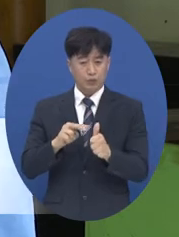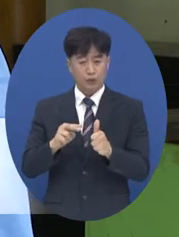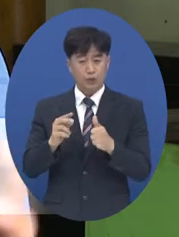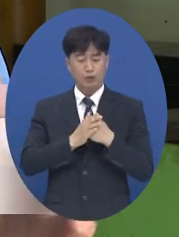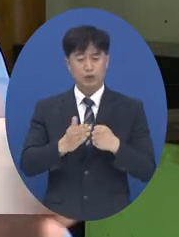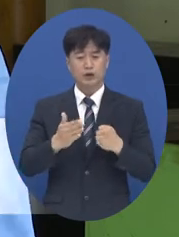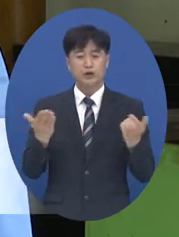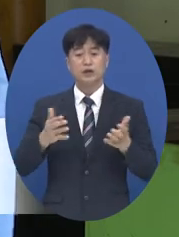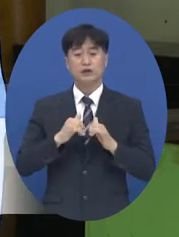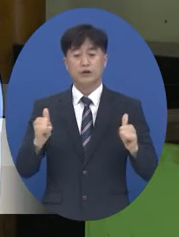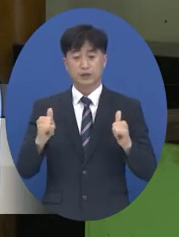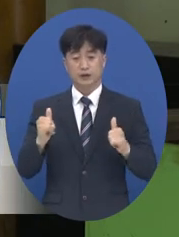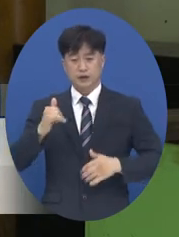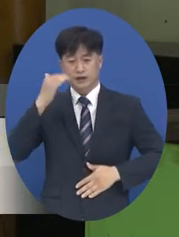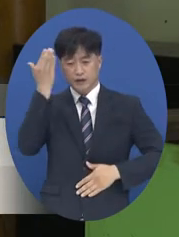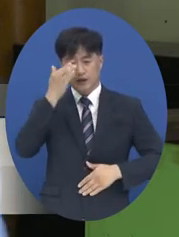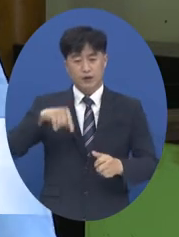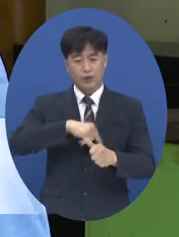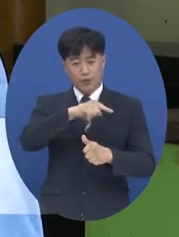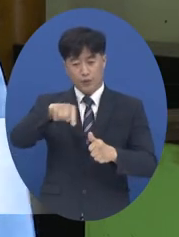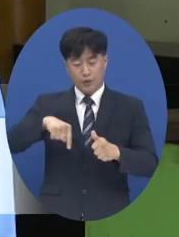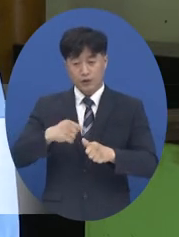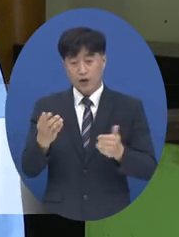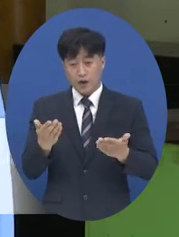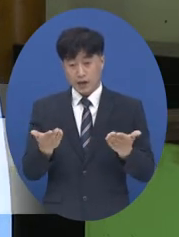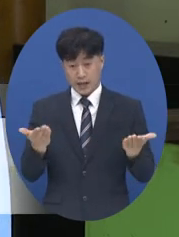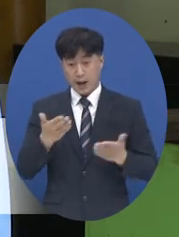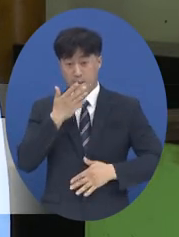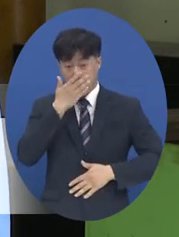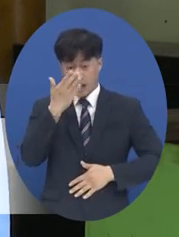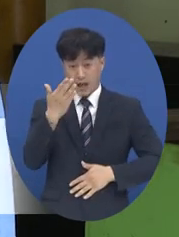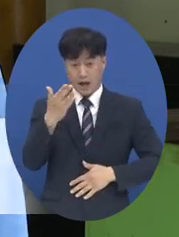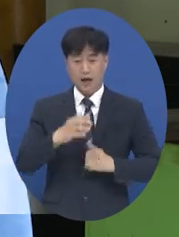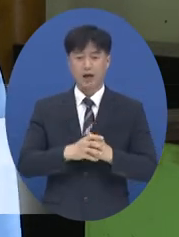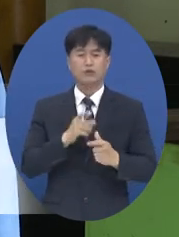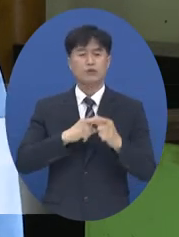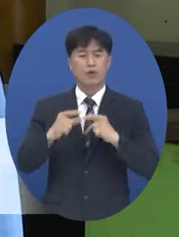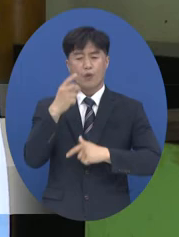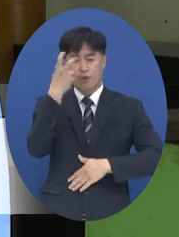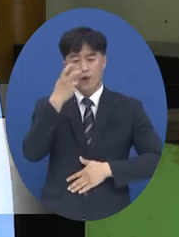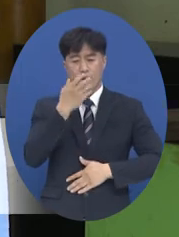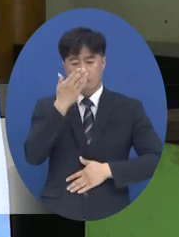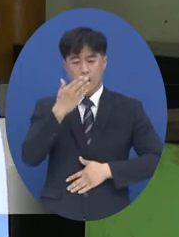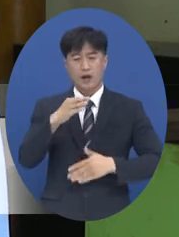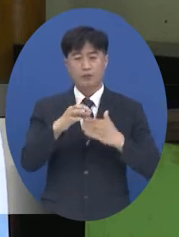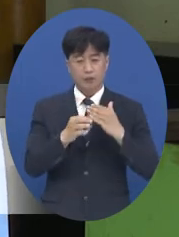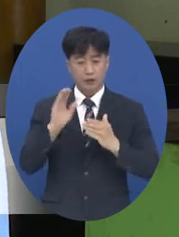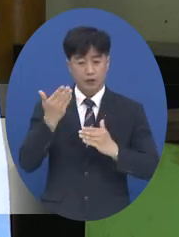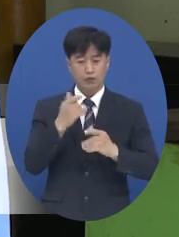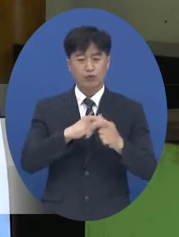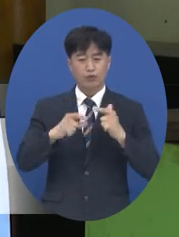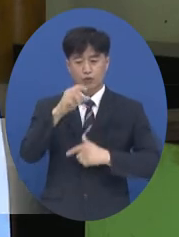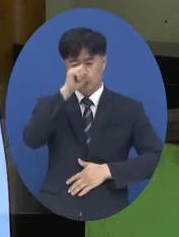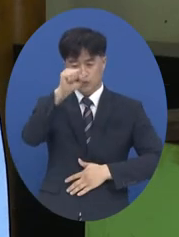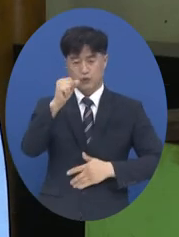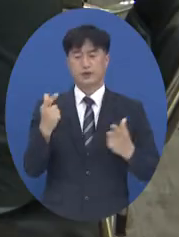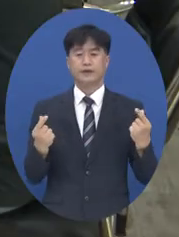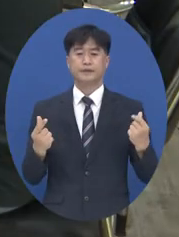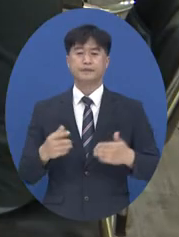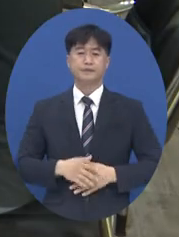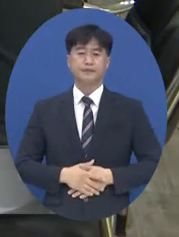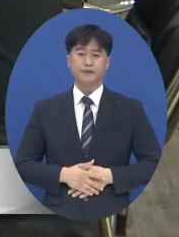정보들로 인해서 이 직원들이 좀더 쾌적한 환경에서 일할 수 있고 조금 더 관리할 수 있는 그런 시스템이 돼서 훨씬 좋았던